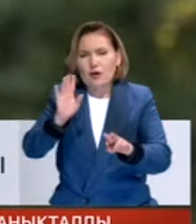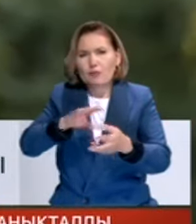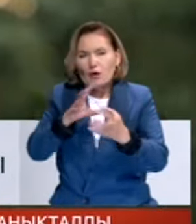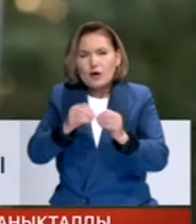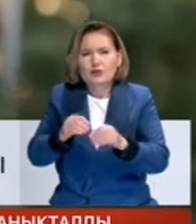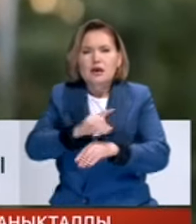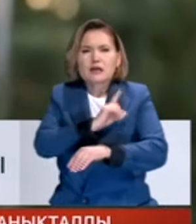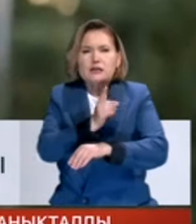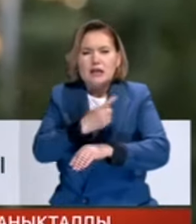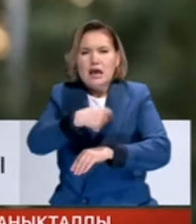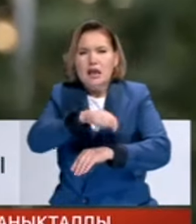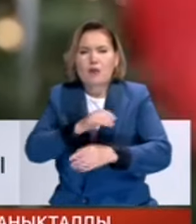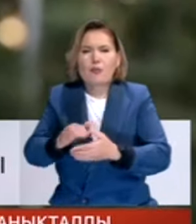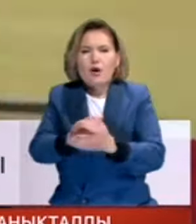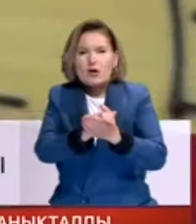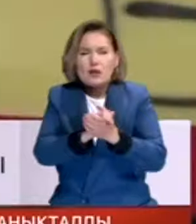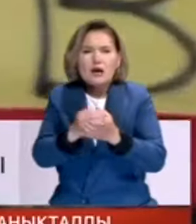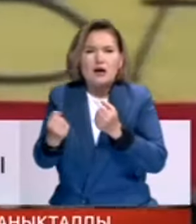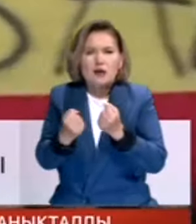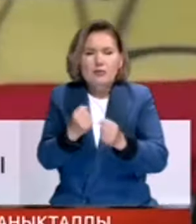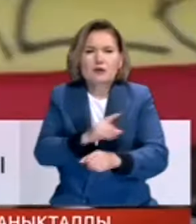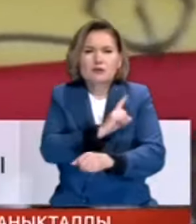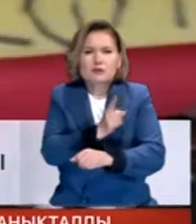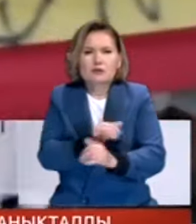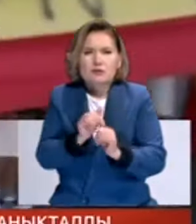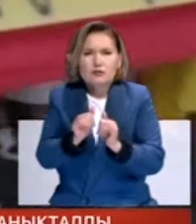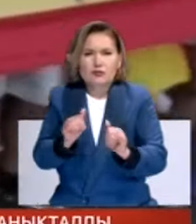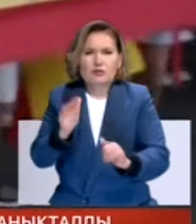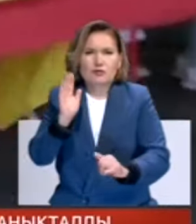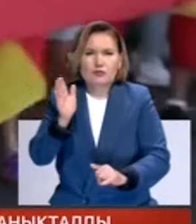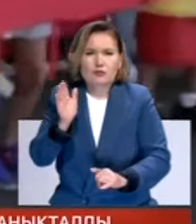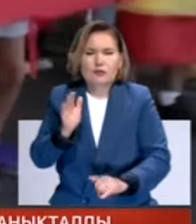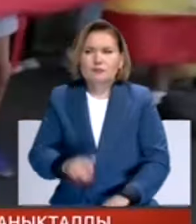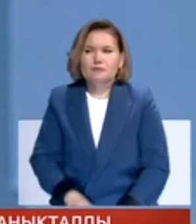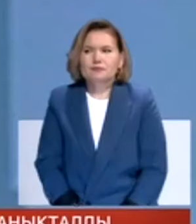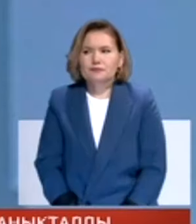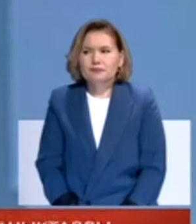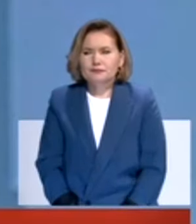бірлігін күшейтуге үлкен үлес қоса алады. Арсен Рысбек, Қазақстан ұлттық телеарнасы.